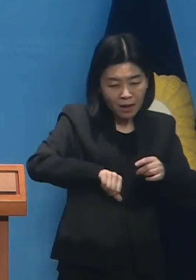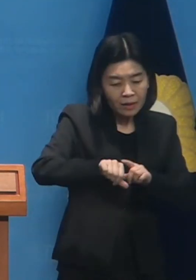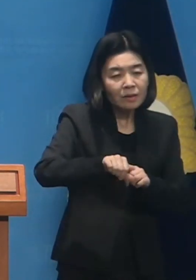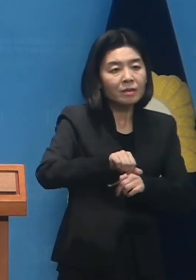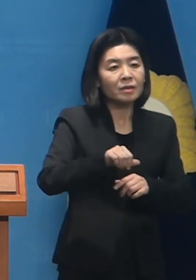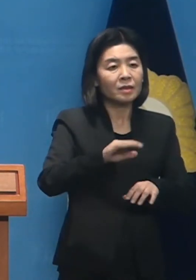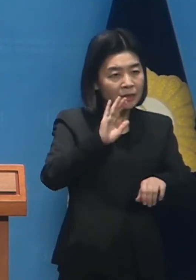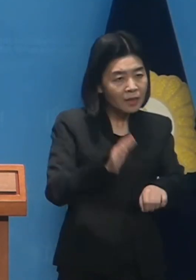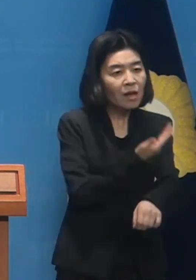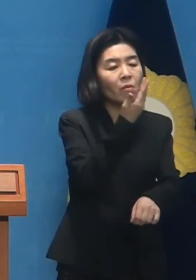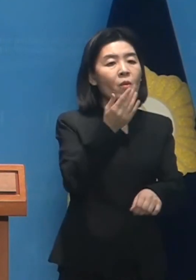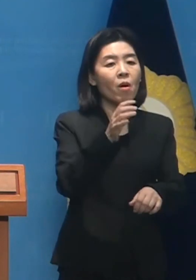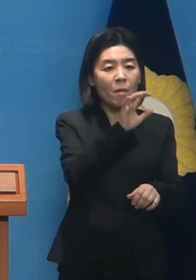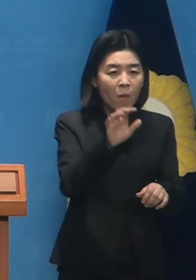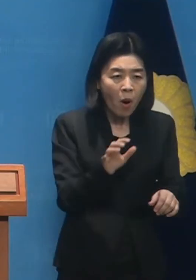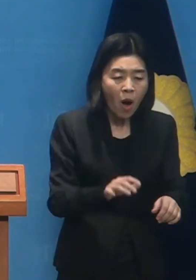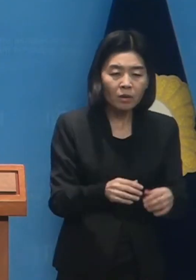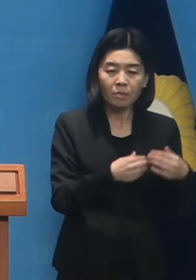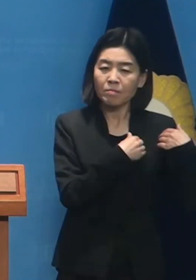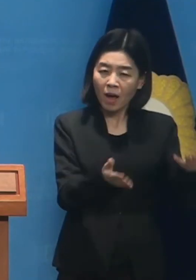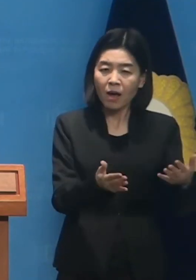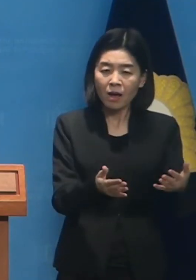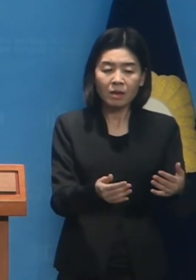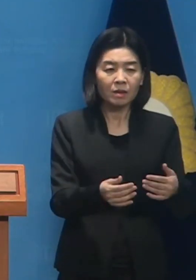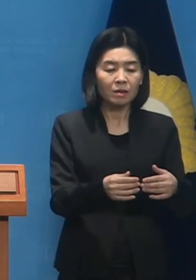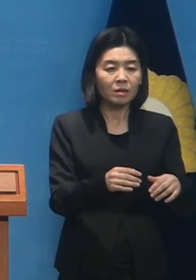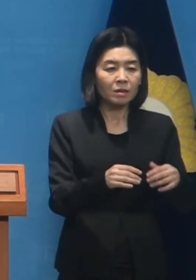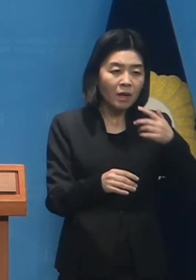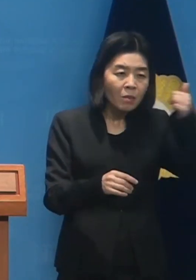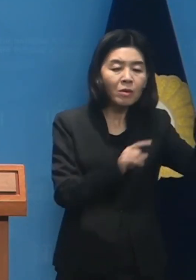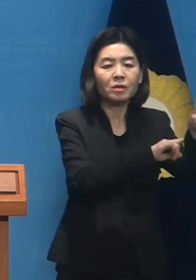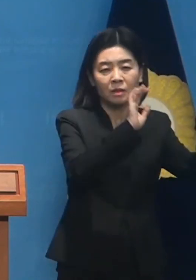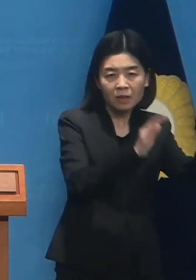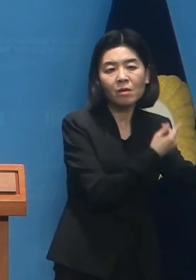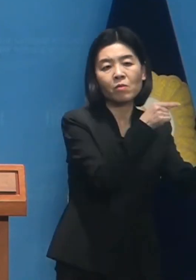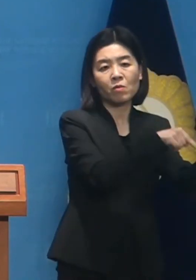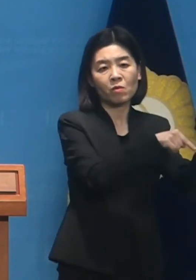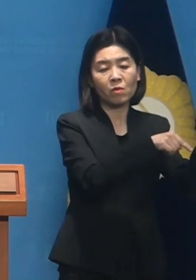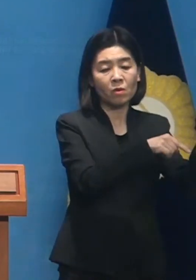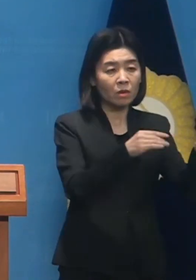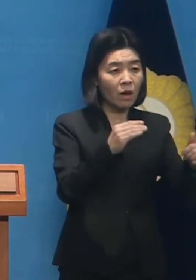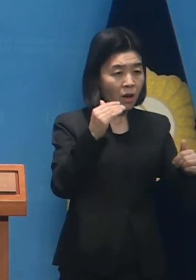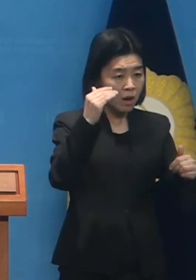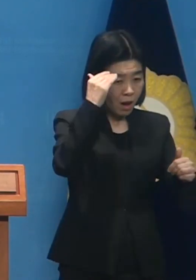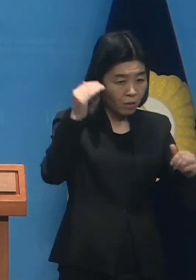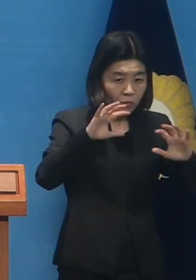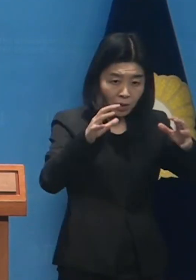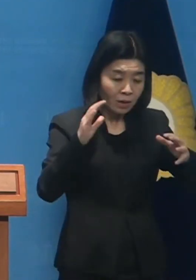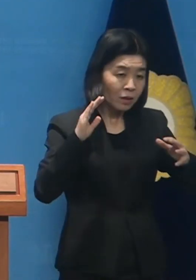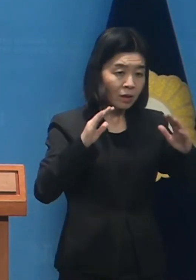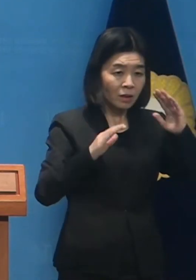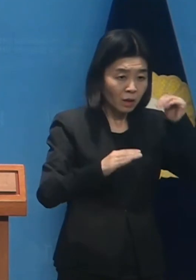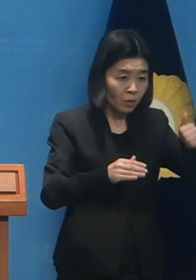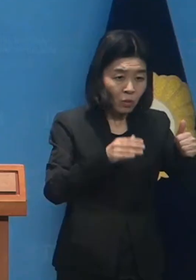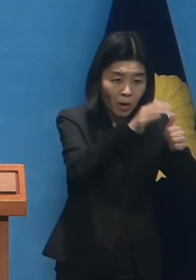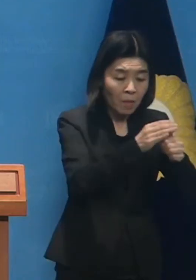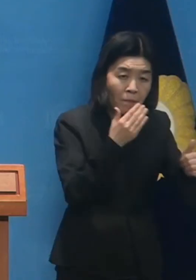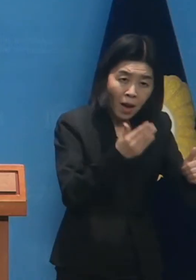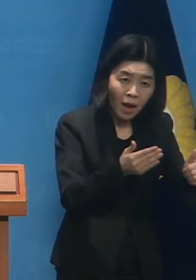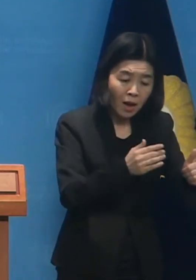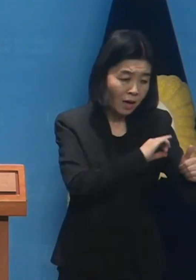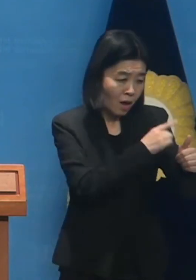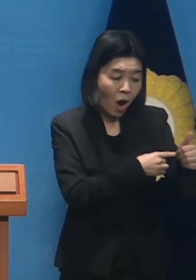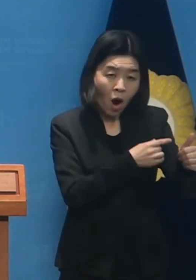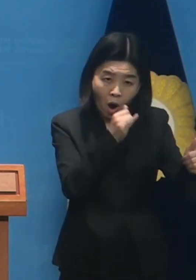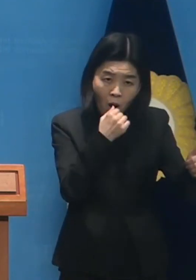바로잡지 못한 아버지의 책임입니다. 그런 인물이 과연 한 나라의 대통령이 될 자격이 있는지 그것에